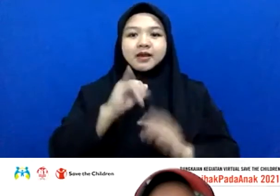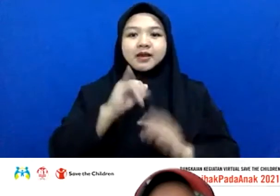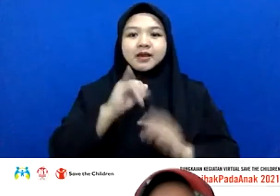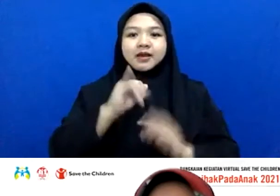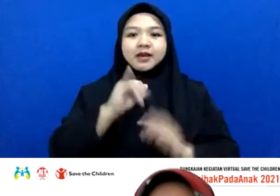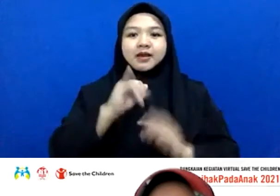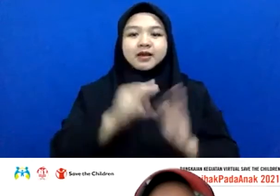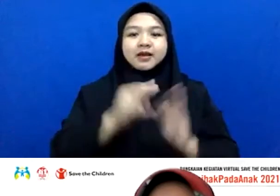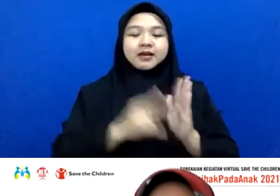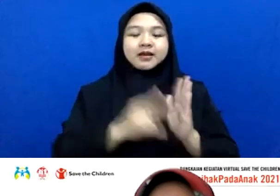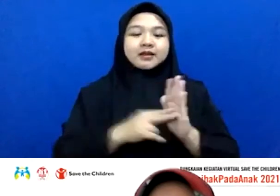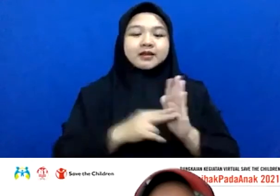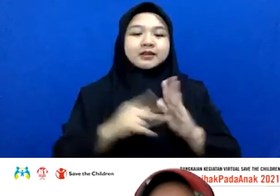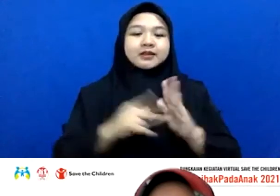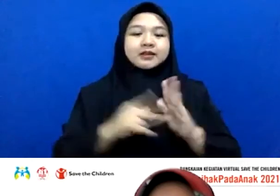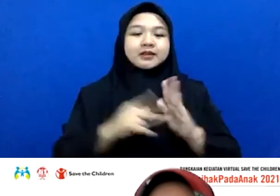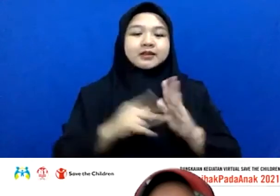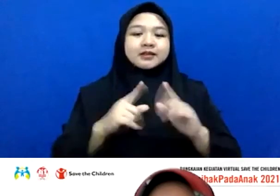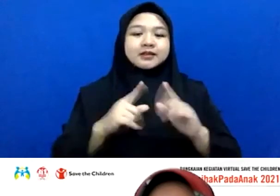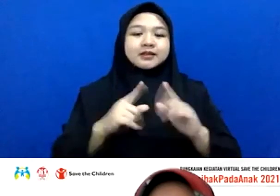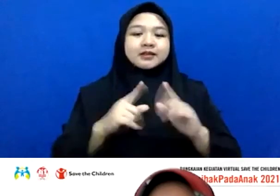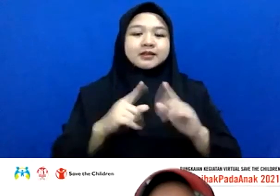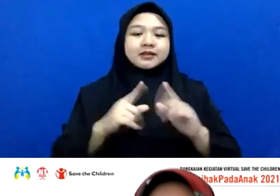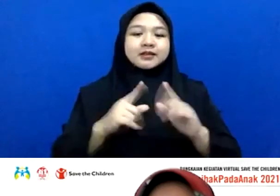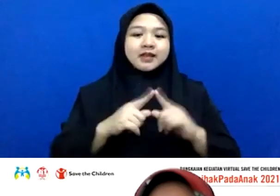yang merupakan